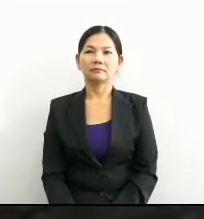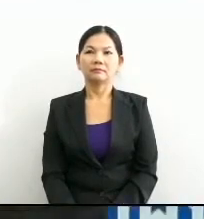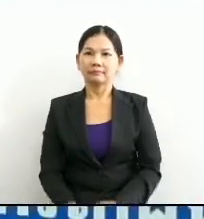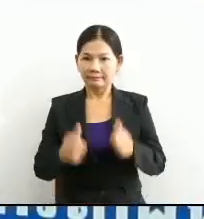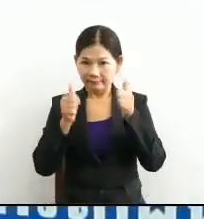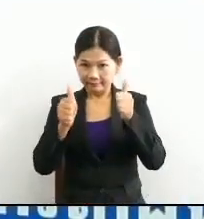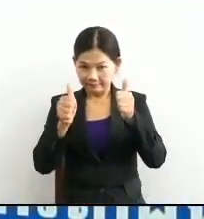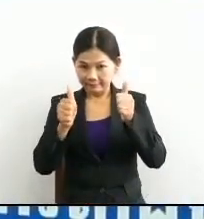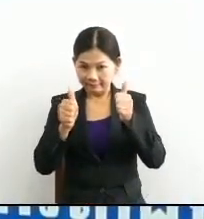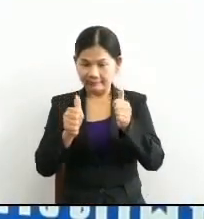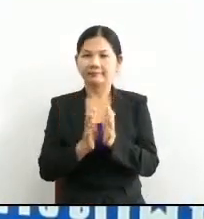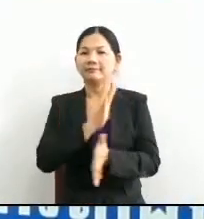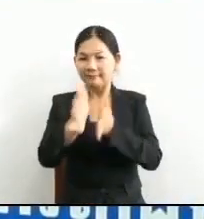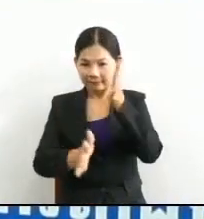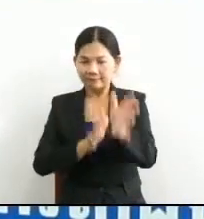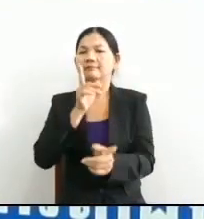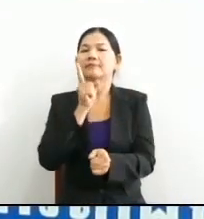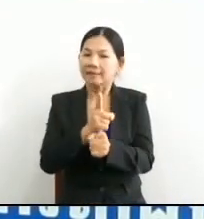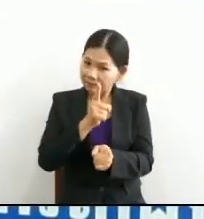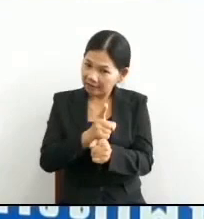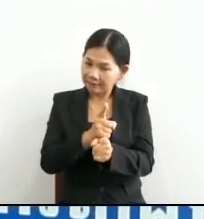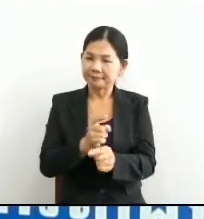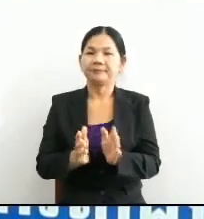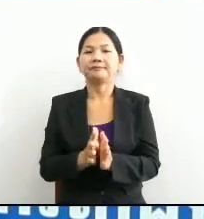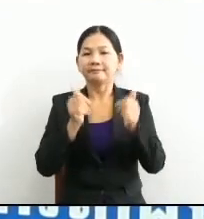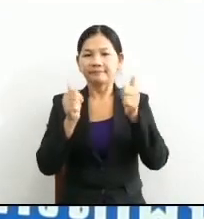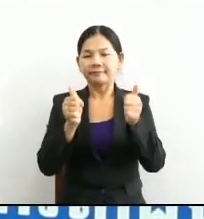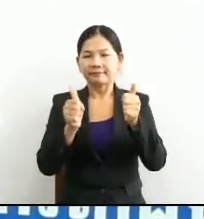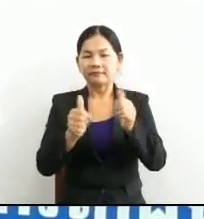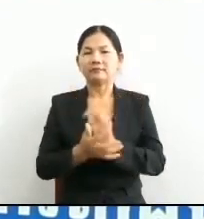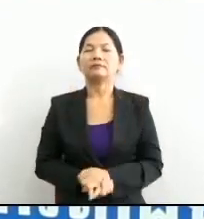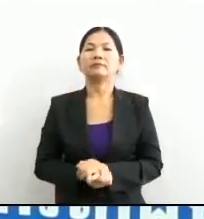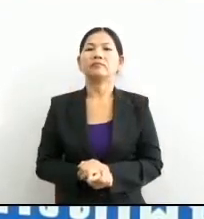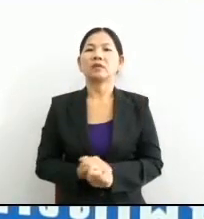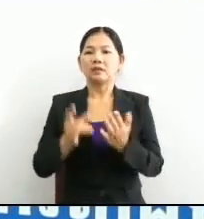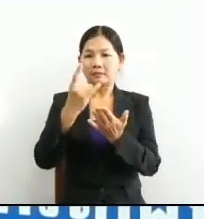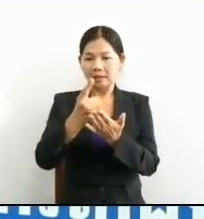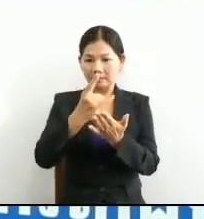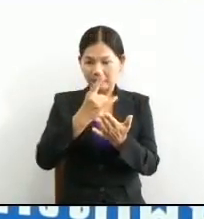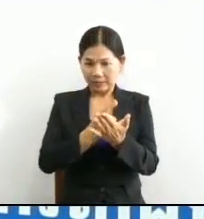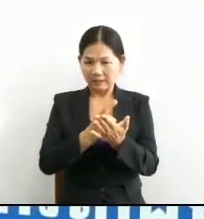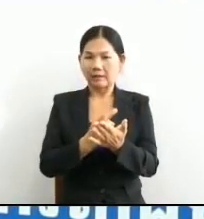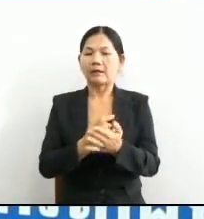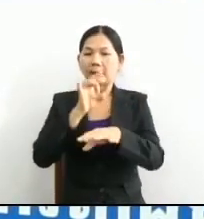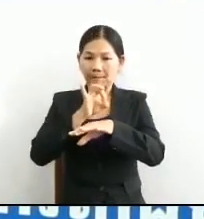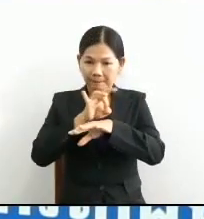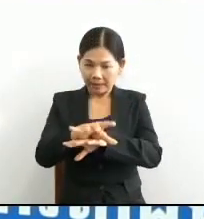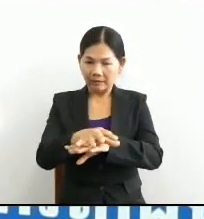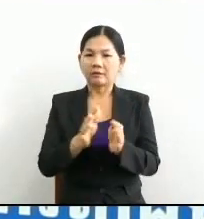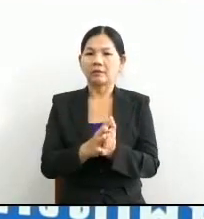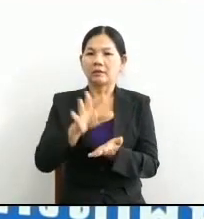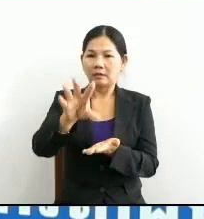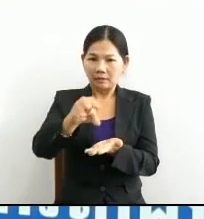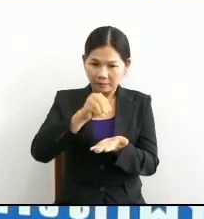Chà lo nè con ăn ban trắng trời từng ác này cha lo nè con chân ở lời mời riêng đi mẹ cứ xong đám nhà con thè con ăn cả